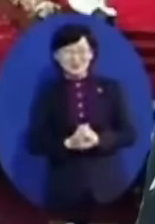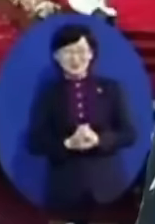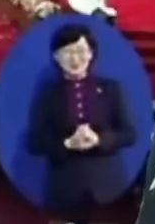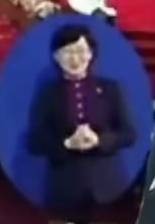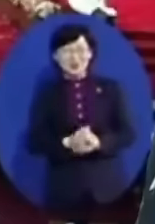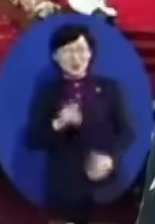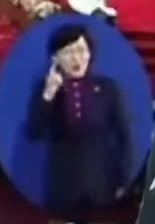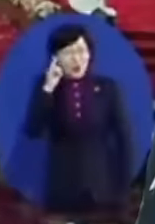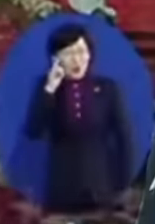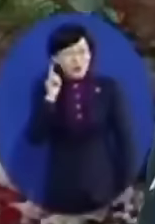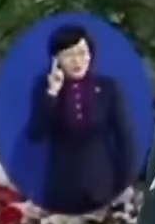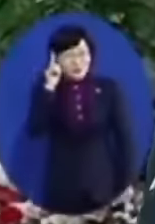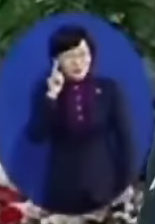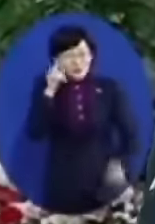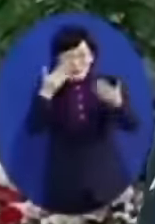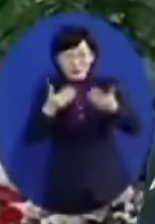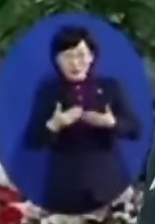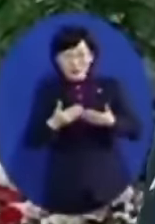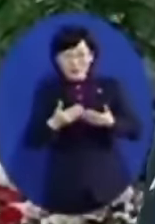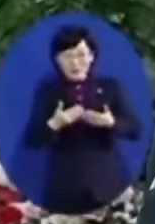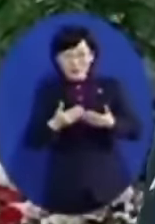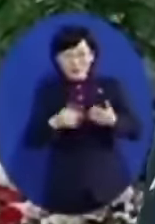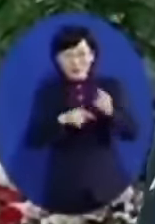왜 스트레스에 걸립니까?